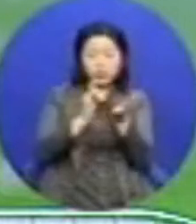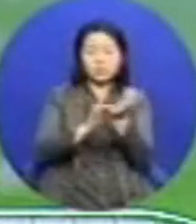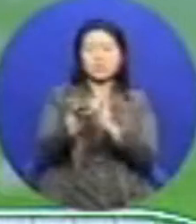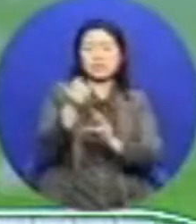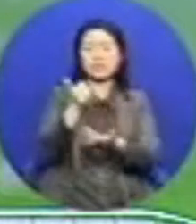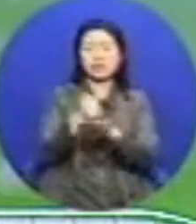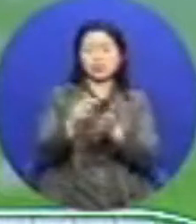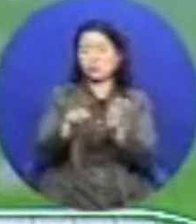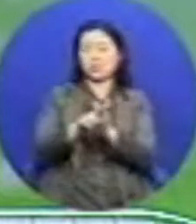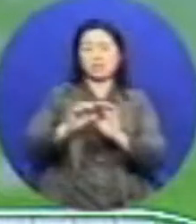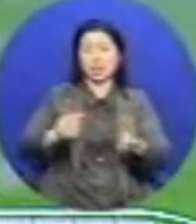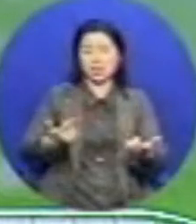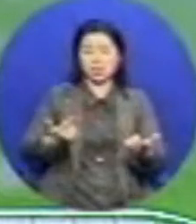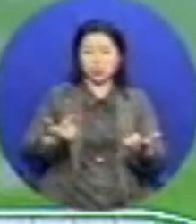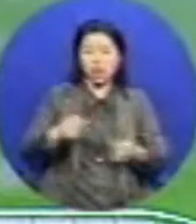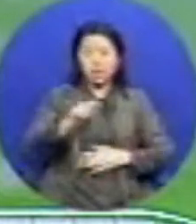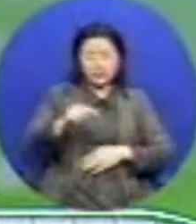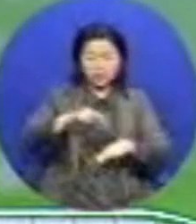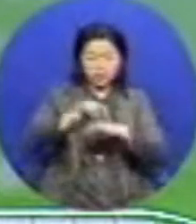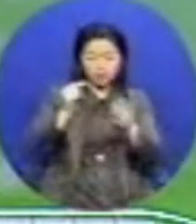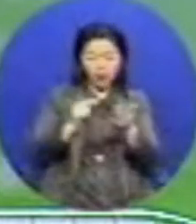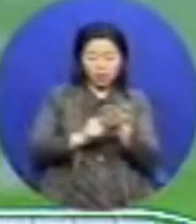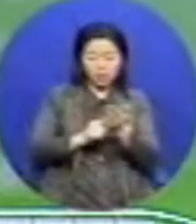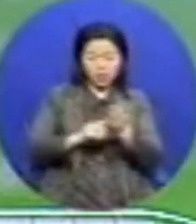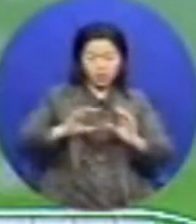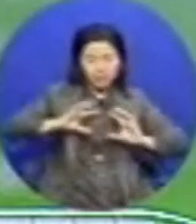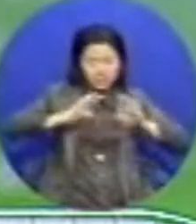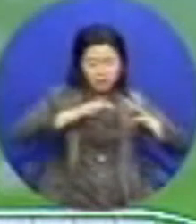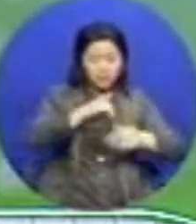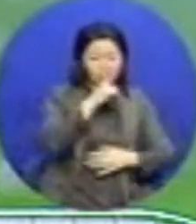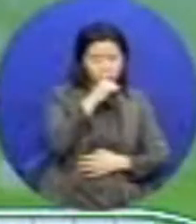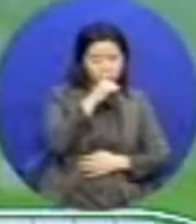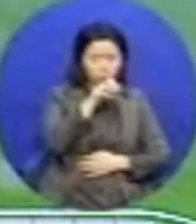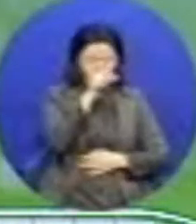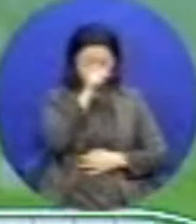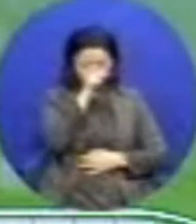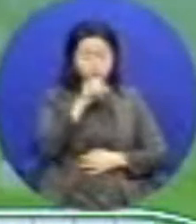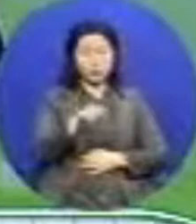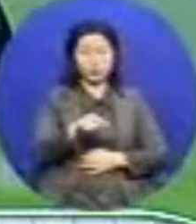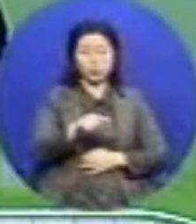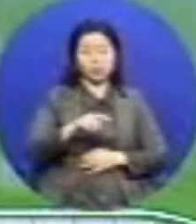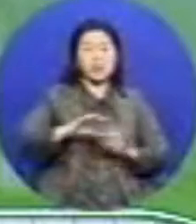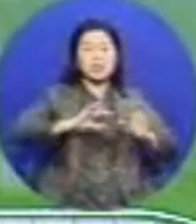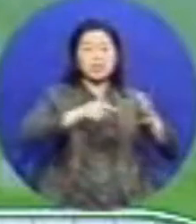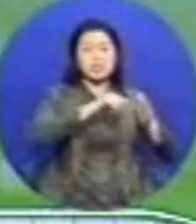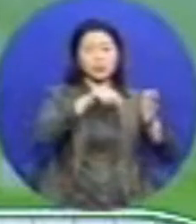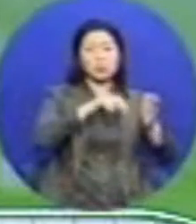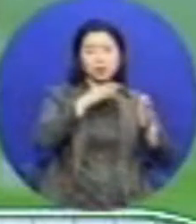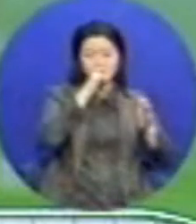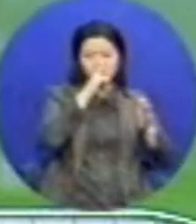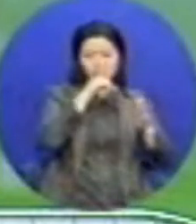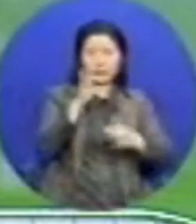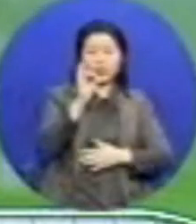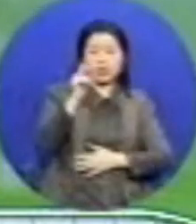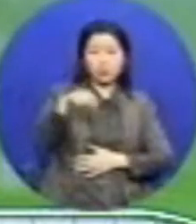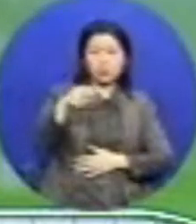소원 은 세상에 있었고 좋은 곳도 세상에 있었어요 유황 뿌리 쏟아지면서